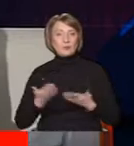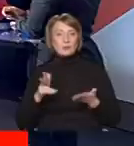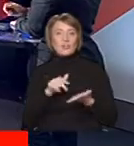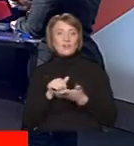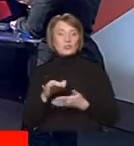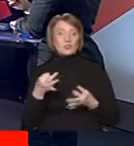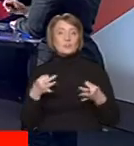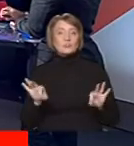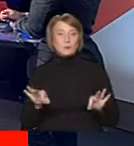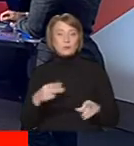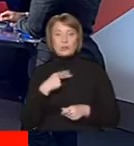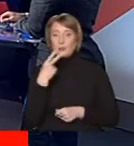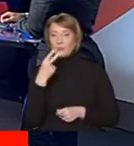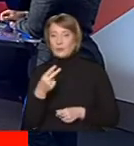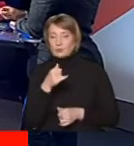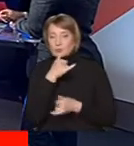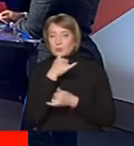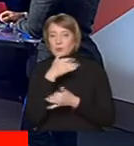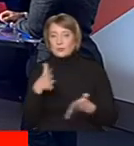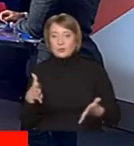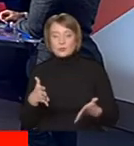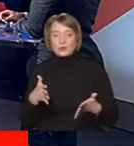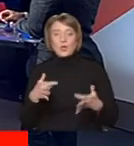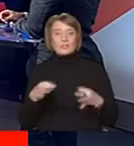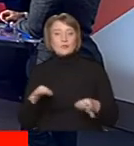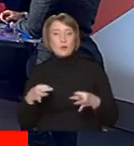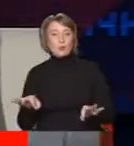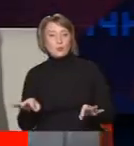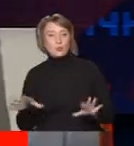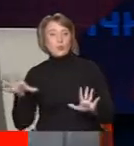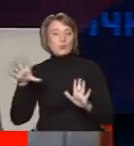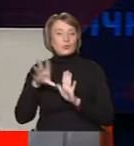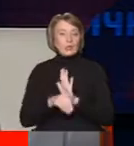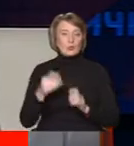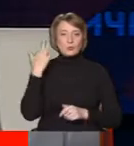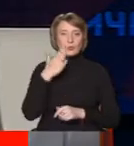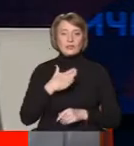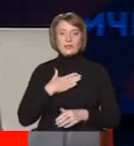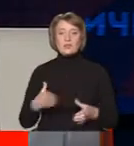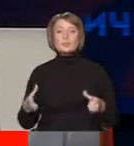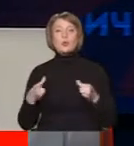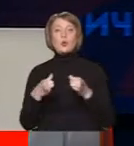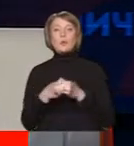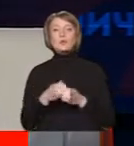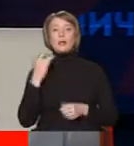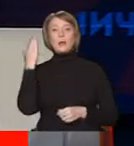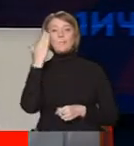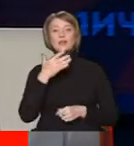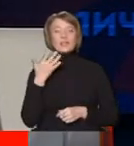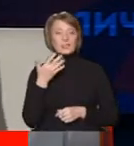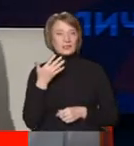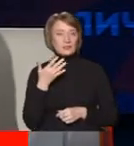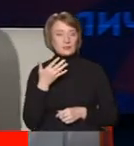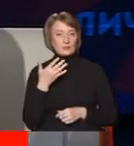свободи, тому що я теж побачив, що неможливо в рамках політичної боротьби в свободі втілити цю мою мрію і вже нашої команди, власне кажучи, життя. Мрія – це гідне життя для